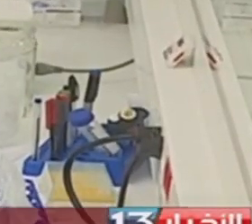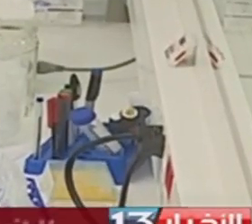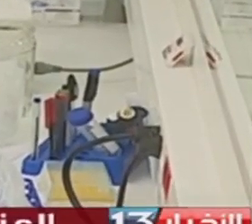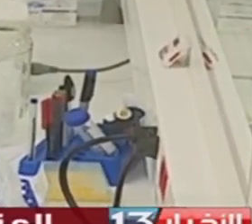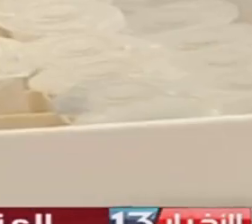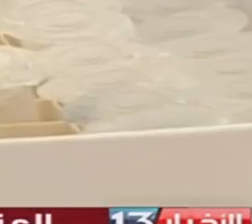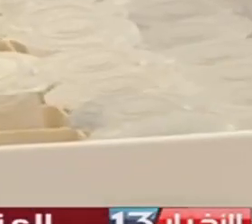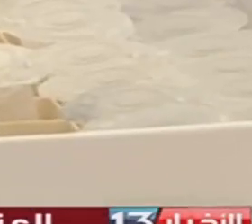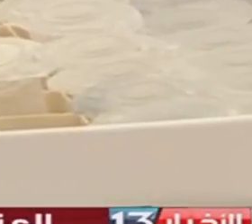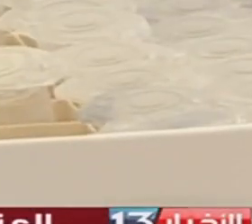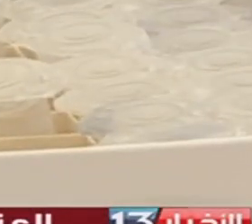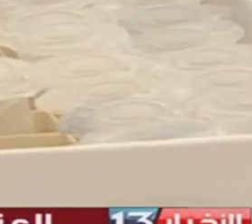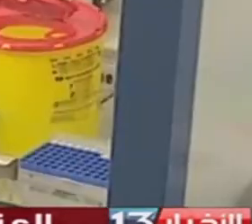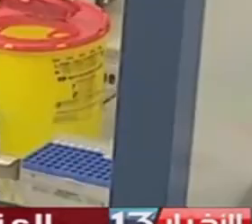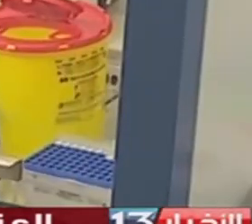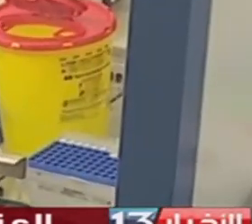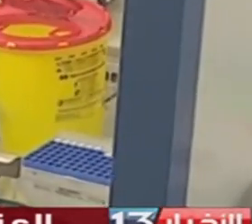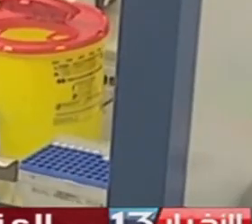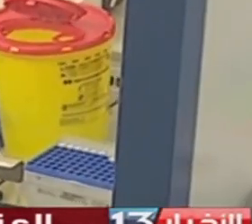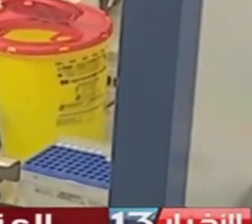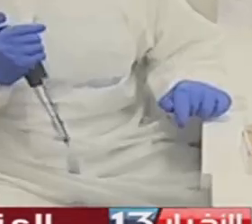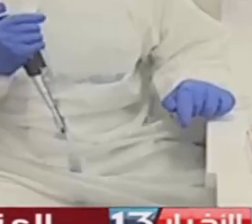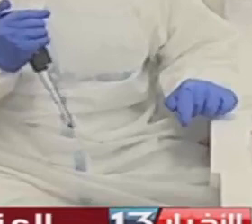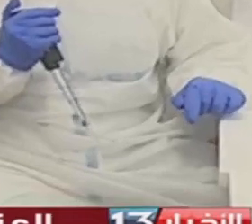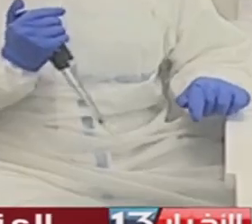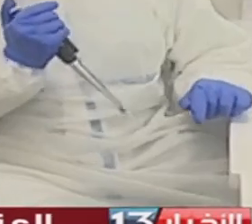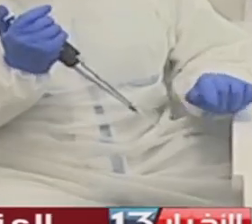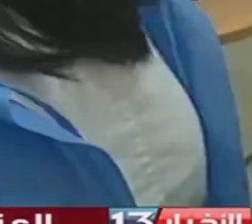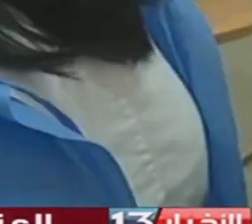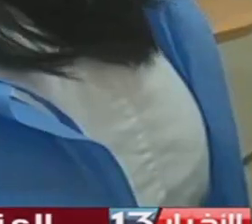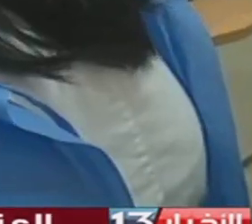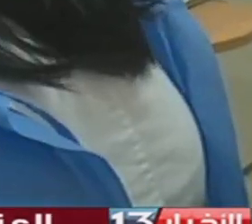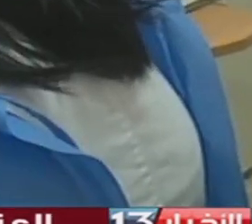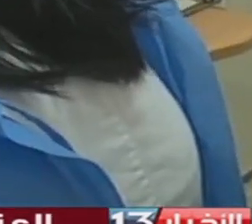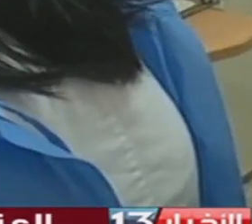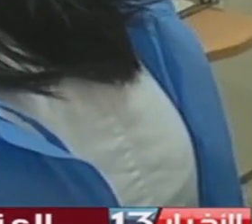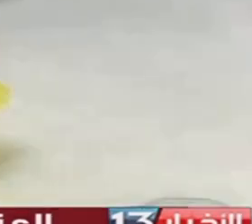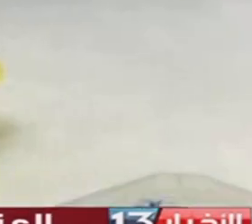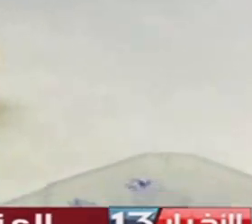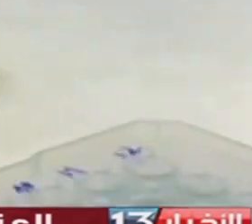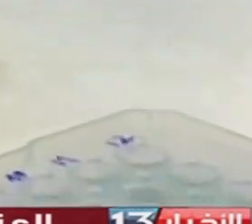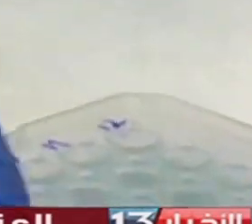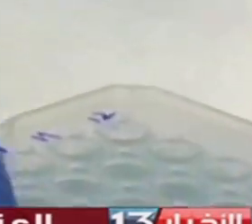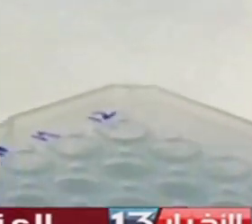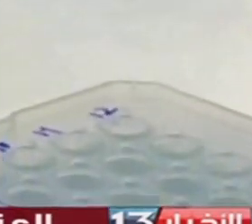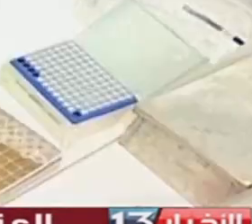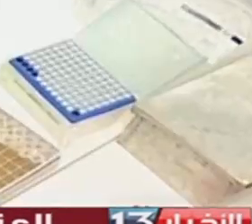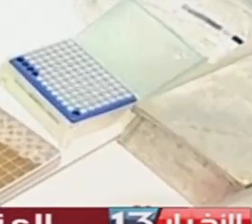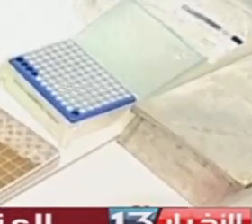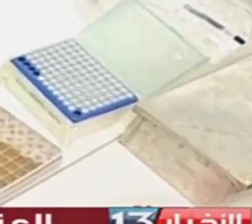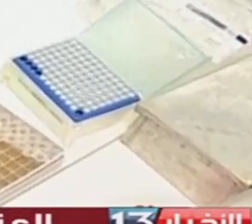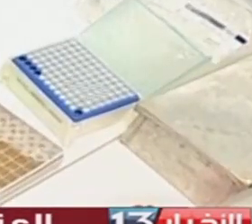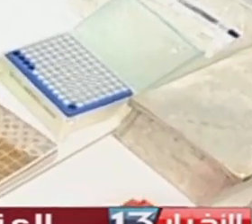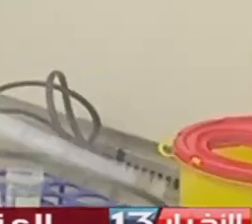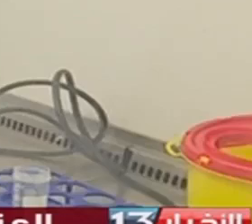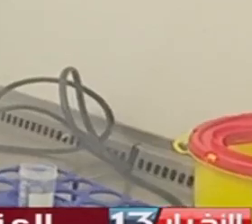إصابة جديدة مؤكدة بفيروس كورونا لمقيم بأحد مراكز الحجر الصحي بالمهدية، ونتائج سلبية طيلة الأيام الثلاثة الأولى لعملية